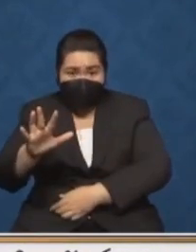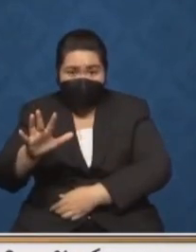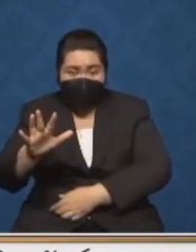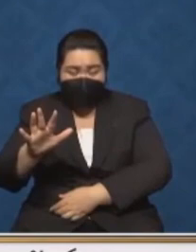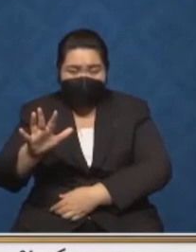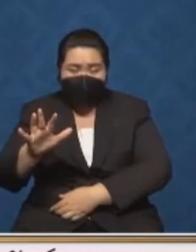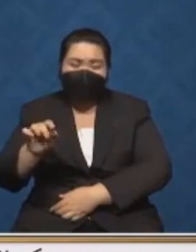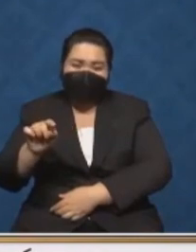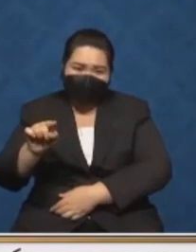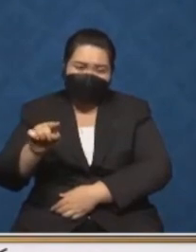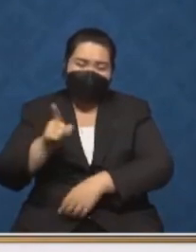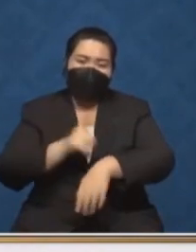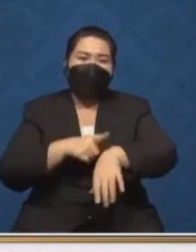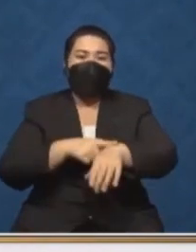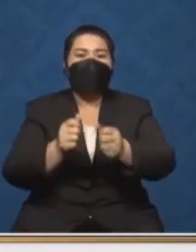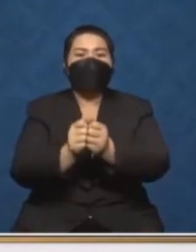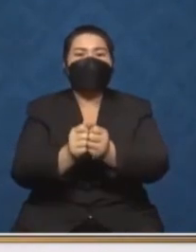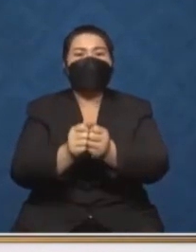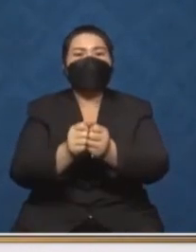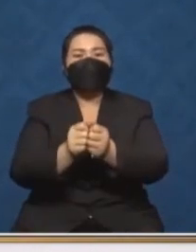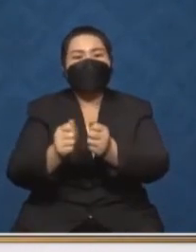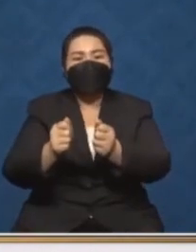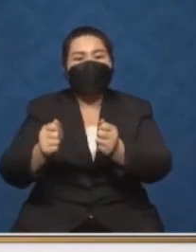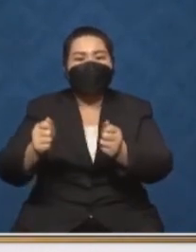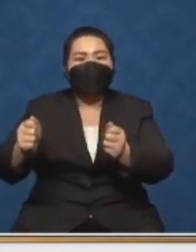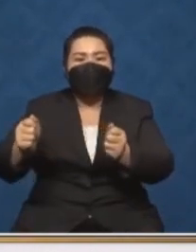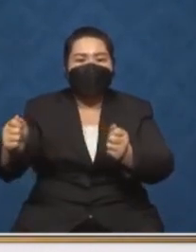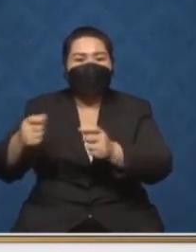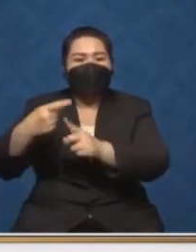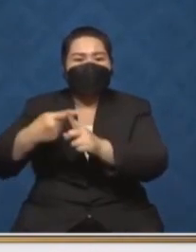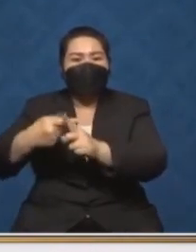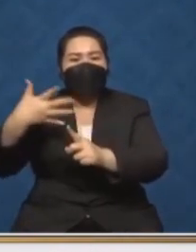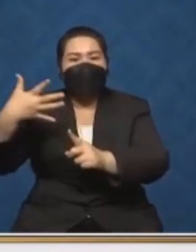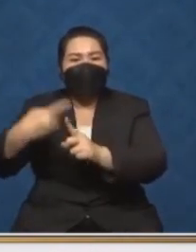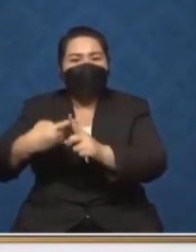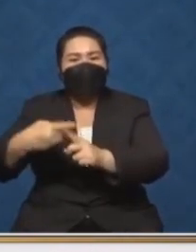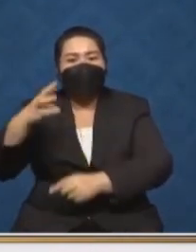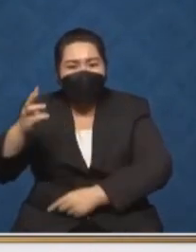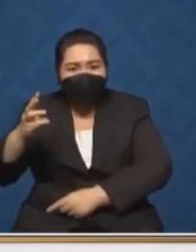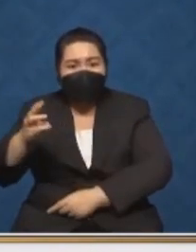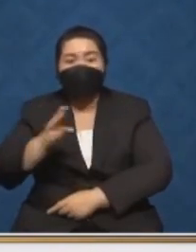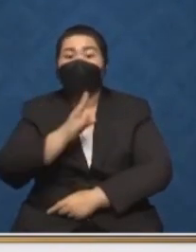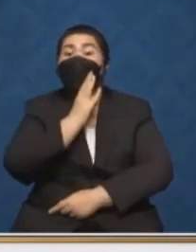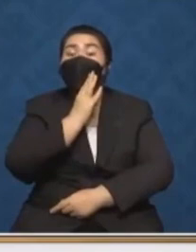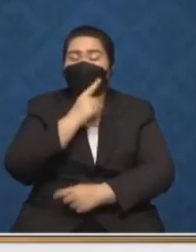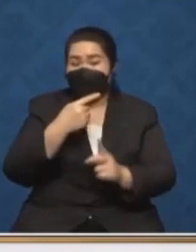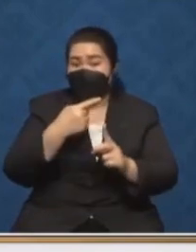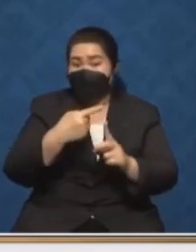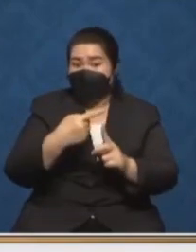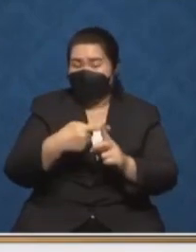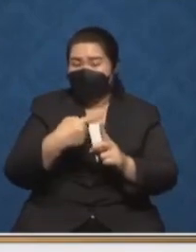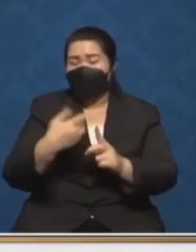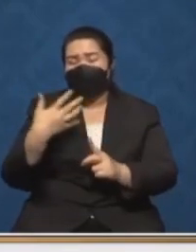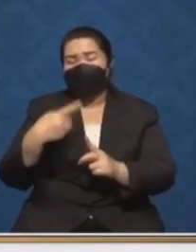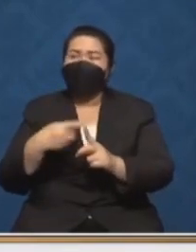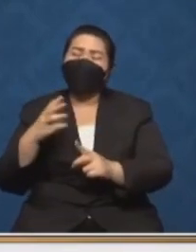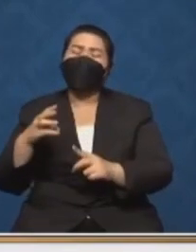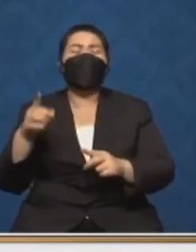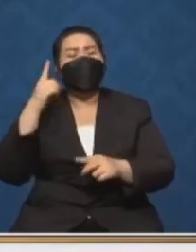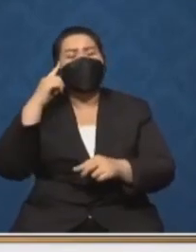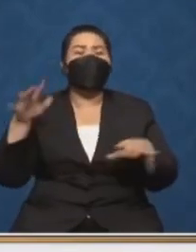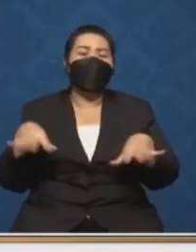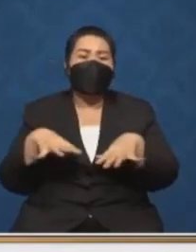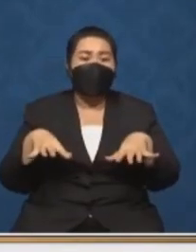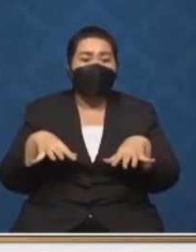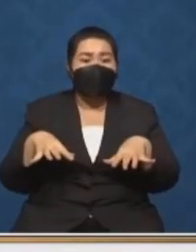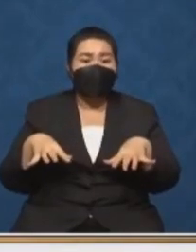ก็ต้องยืดเวลาออกไป อย่างน้อยก็ 5-6 เดือน5-6 เดือน ถ้าฟังดูเวอร เป็เรื่องธรมดา ถ้าป